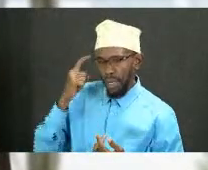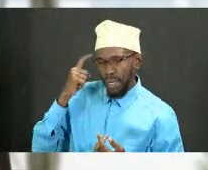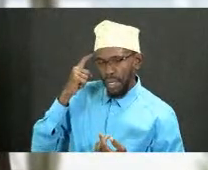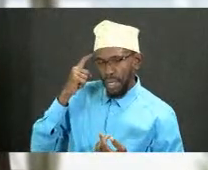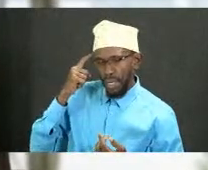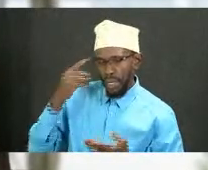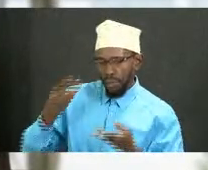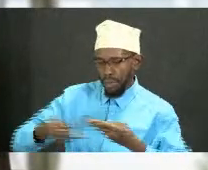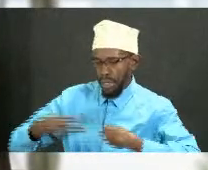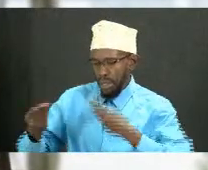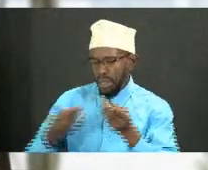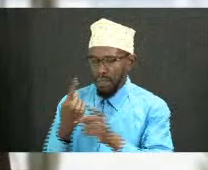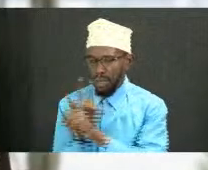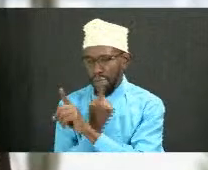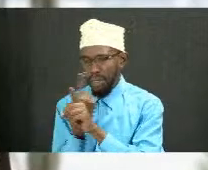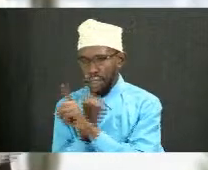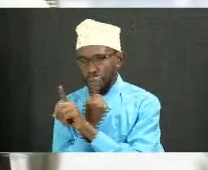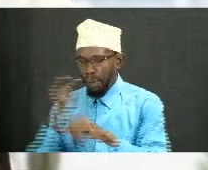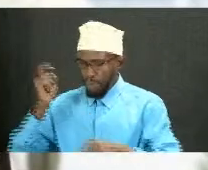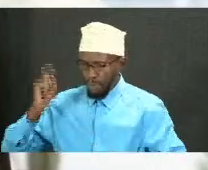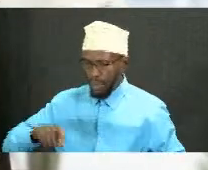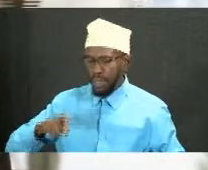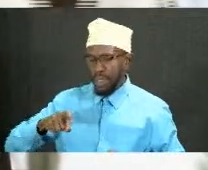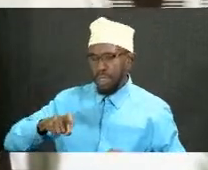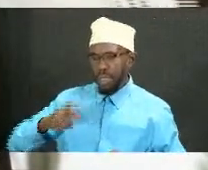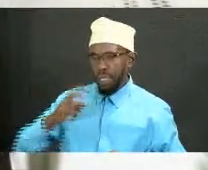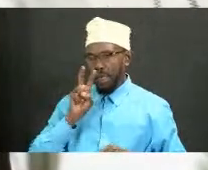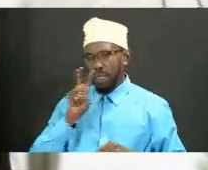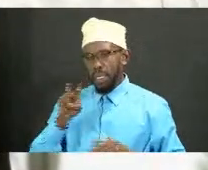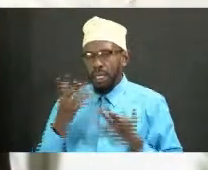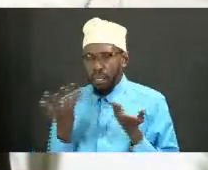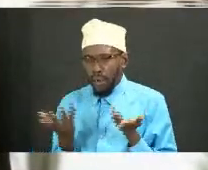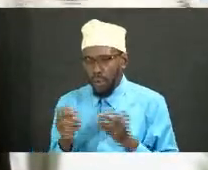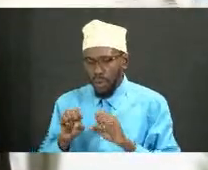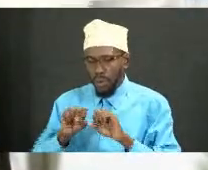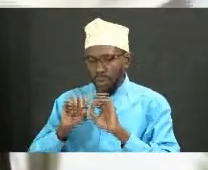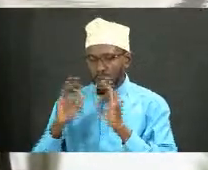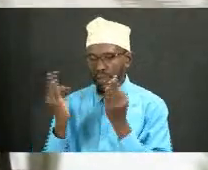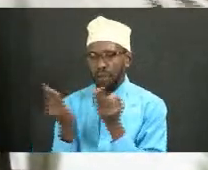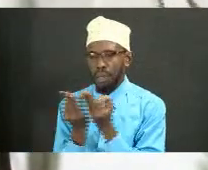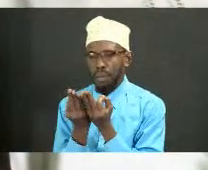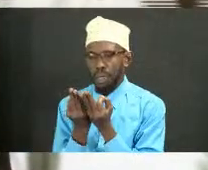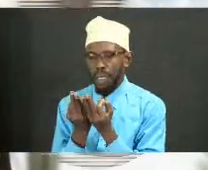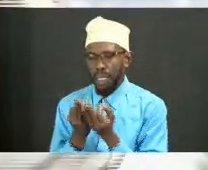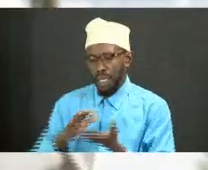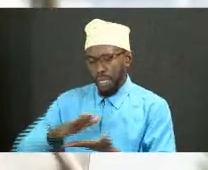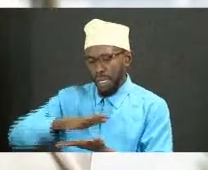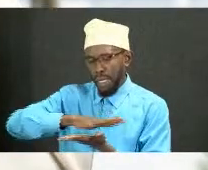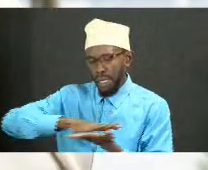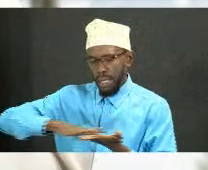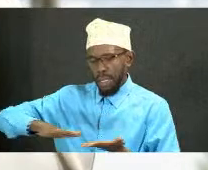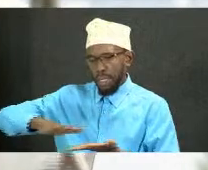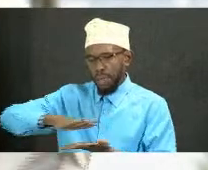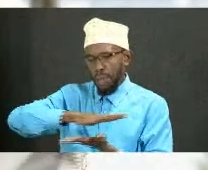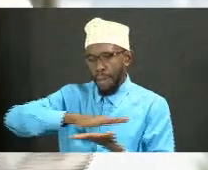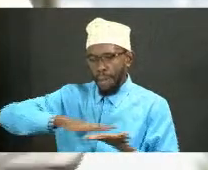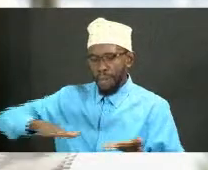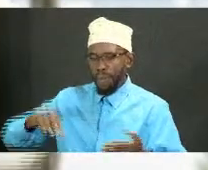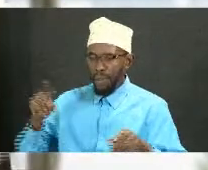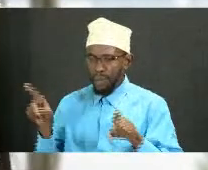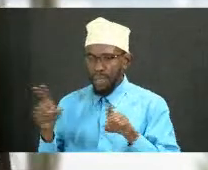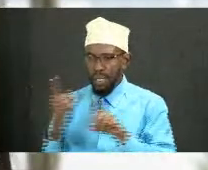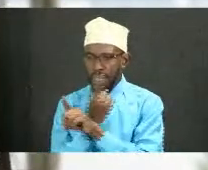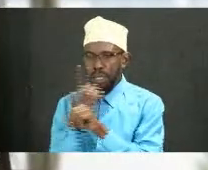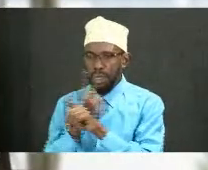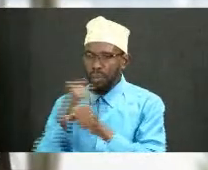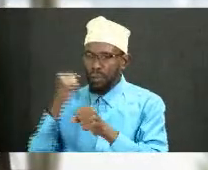fikra za kibiashara mbalimbali, lakini lazima mtu aweze kuangalia jamii yake, mazingira yake. Anaweza pata kuna mambo